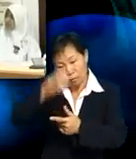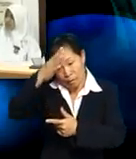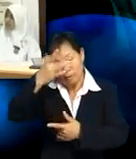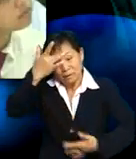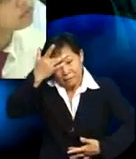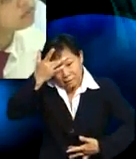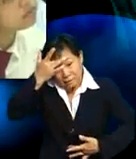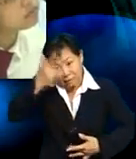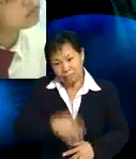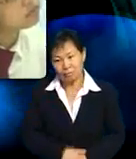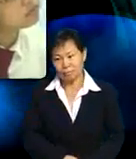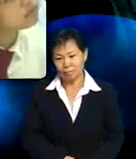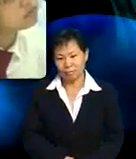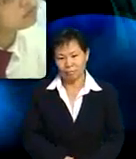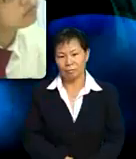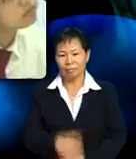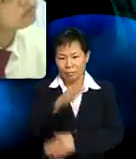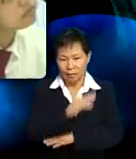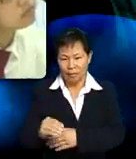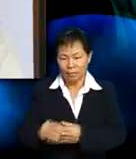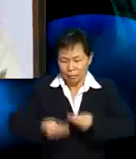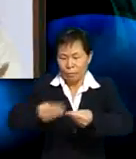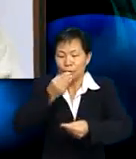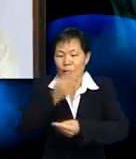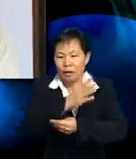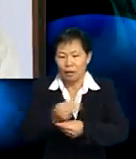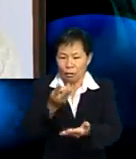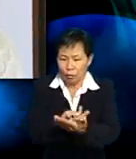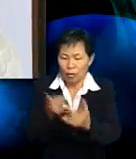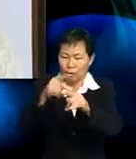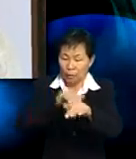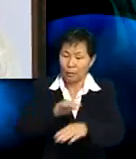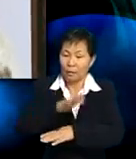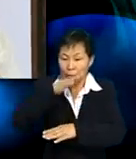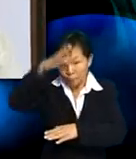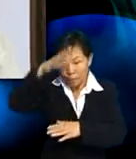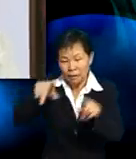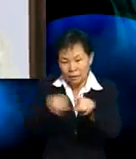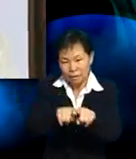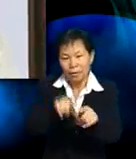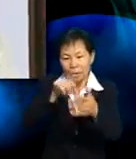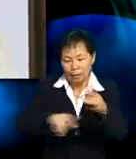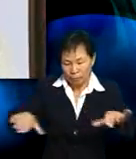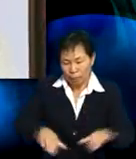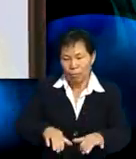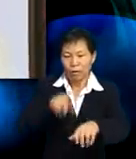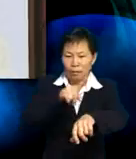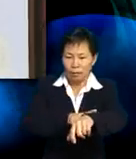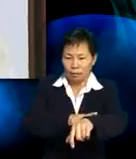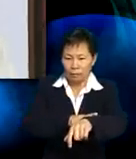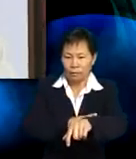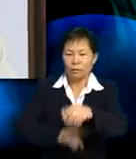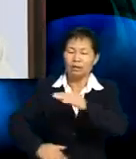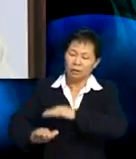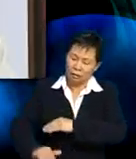mereka sakit. Di samping memberi makan dan ubat-ubatan kepada mereka, sama seperti apa yang mereka lakukan ketika kita